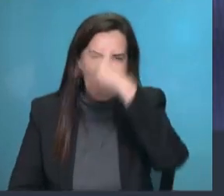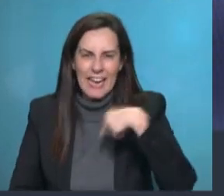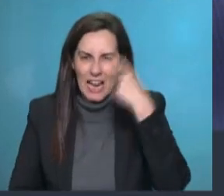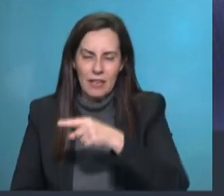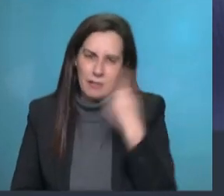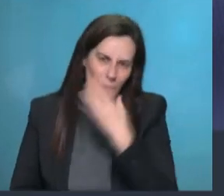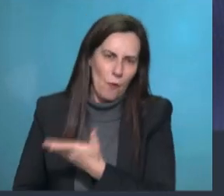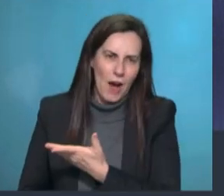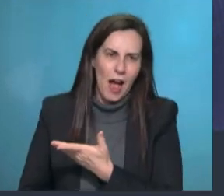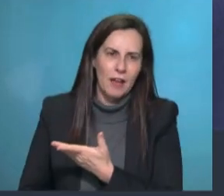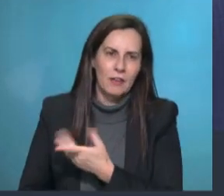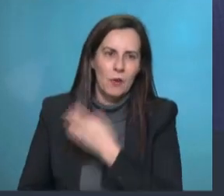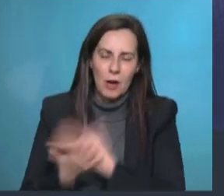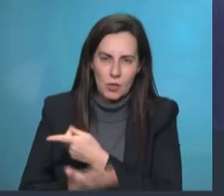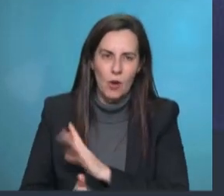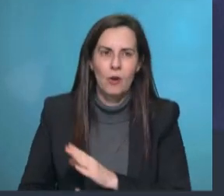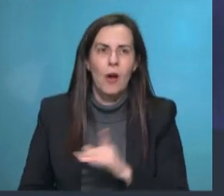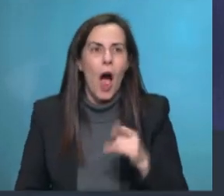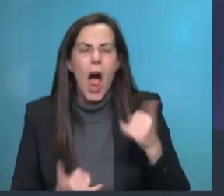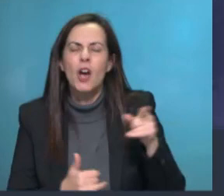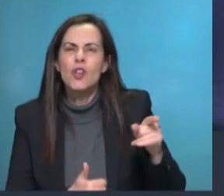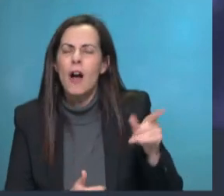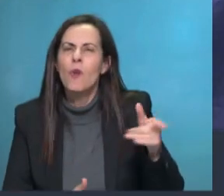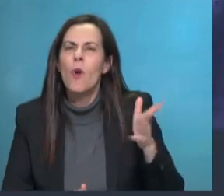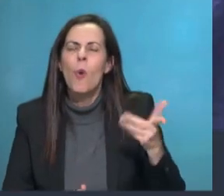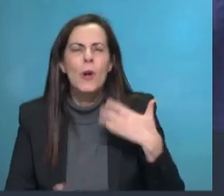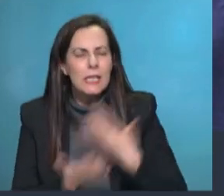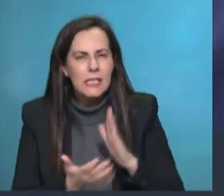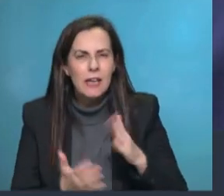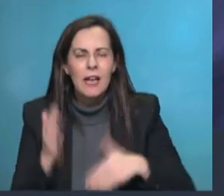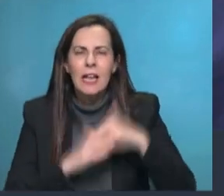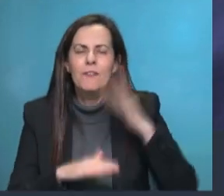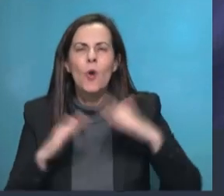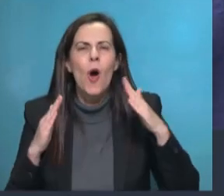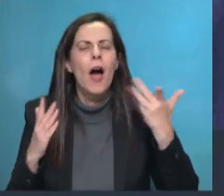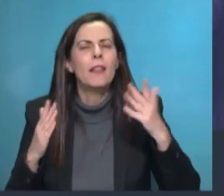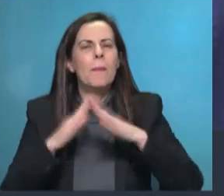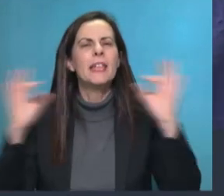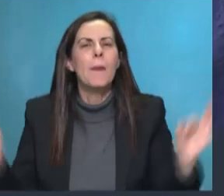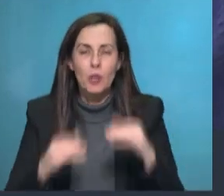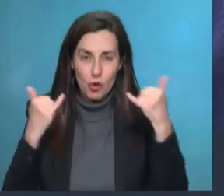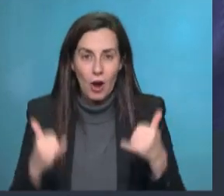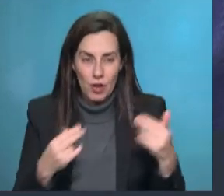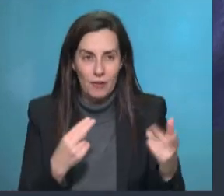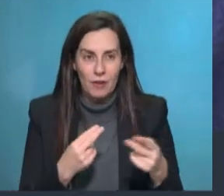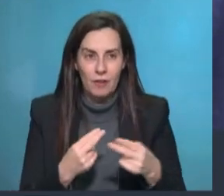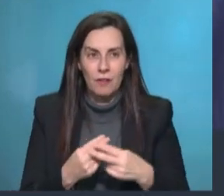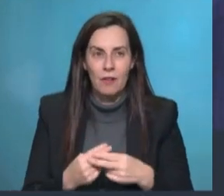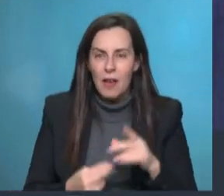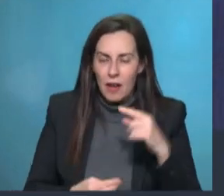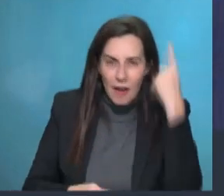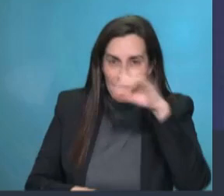כמובן הוא הוא הלך עכשיו הוא הציע לבנות את בית המקדש עכשיו ליד